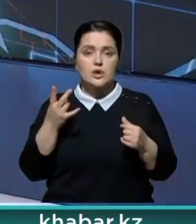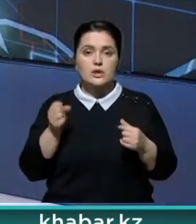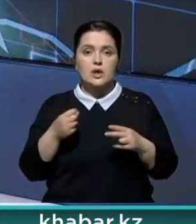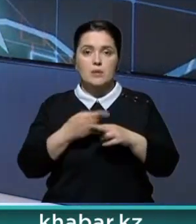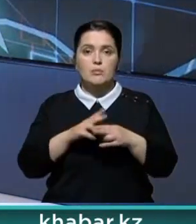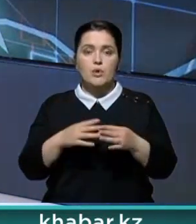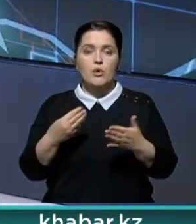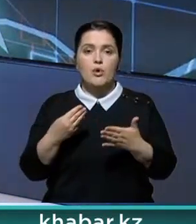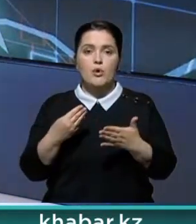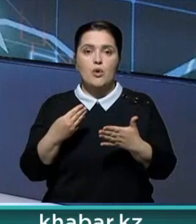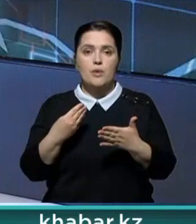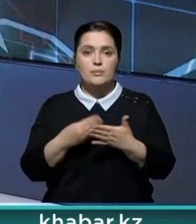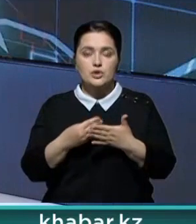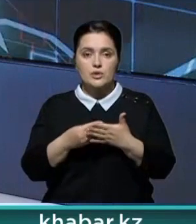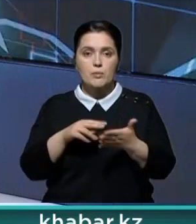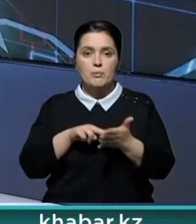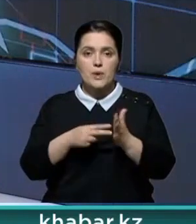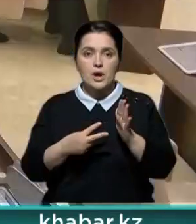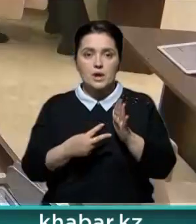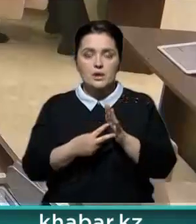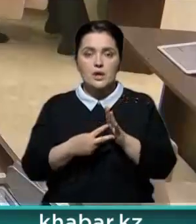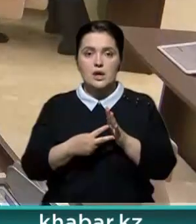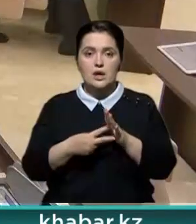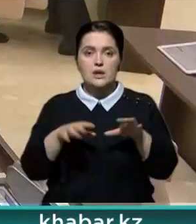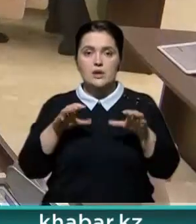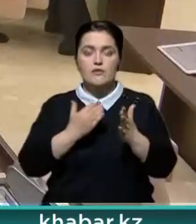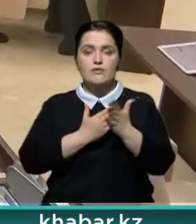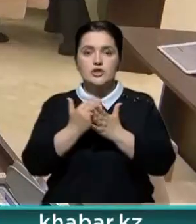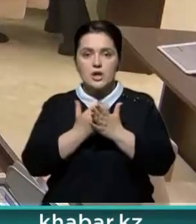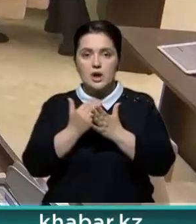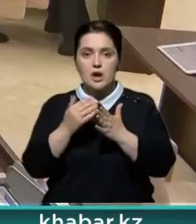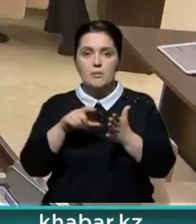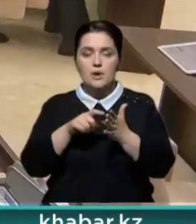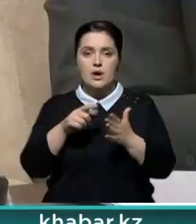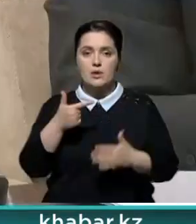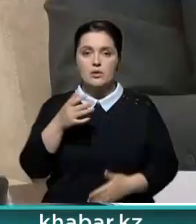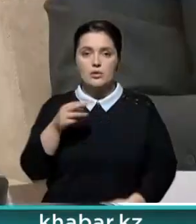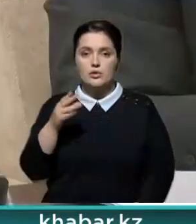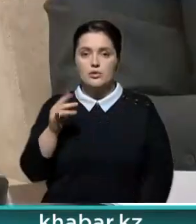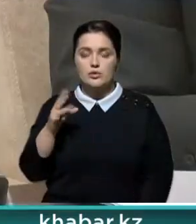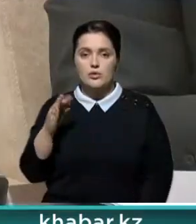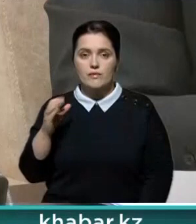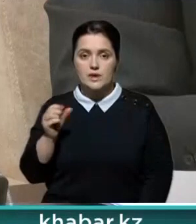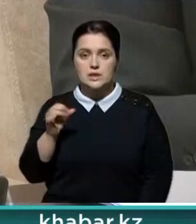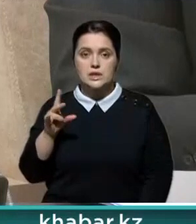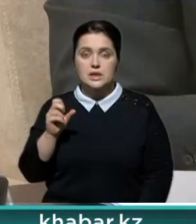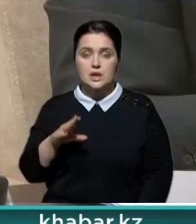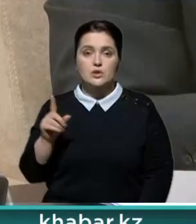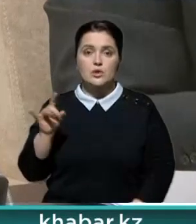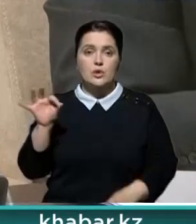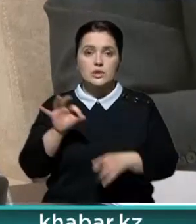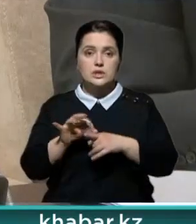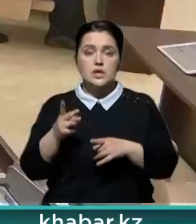еще на стадии стратегического и бюджетного планирования сообщает председатель высшей аудиторской палаты Наталья Годунова в сенате она